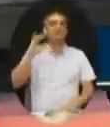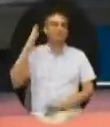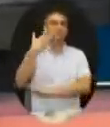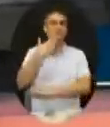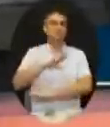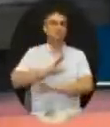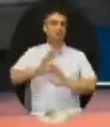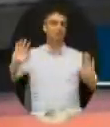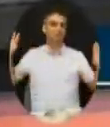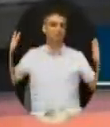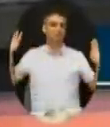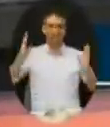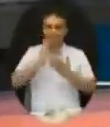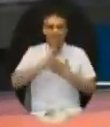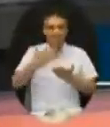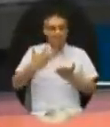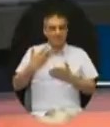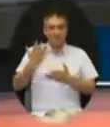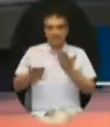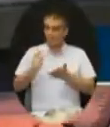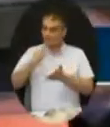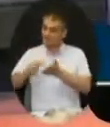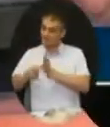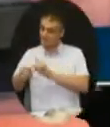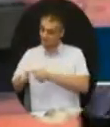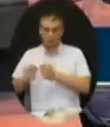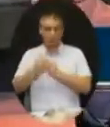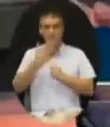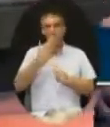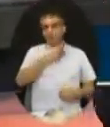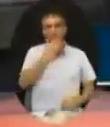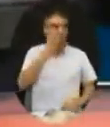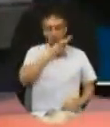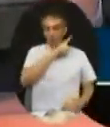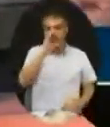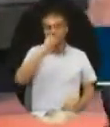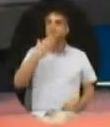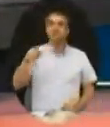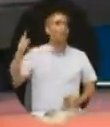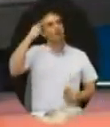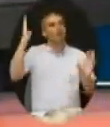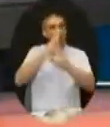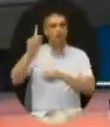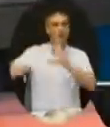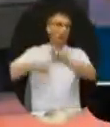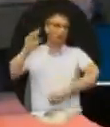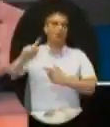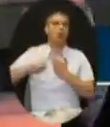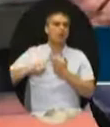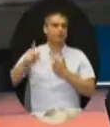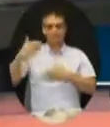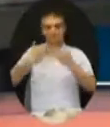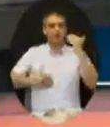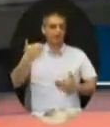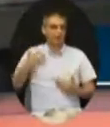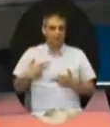אוקיי? כבר אין הבדל בין המדיניות לבין... ישראל היום באירופה זה רק טרור, זה רק התנחלויות, זה רק